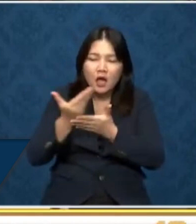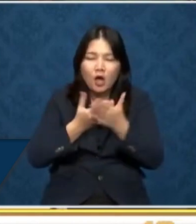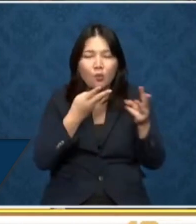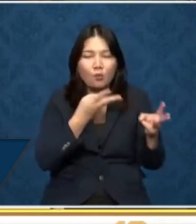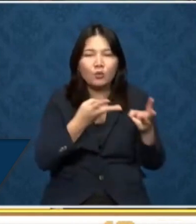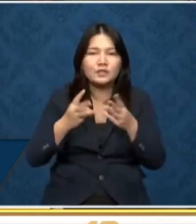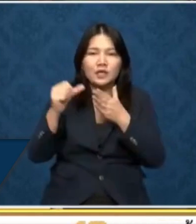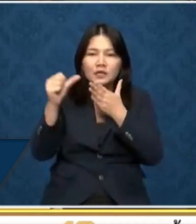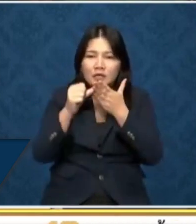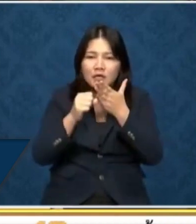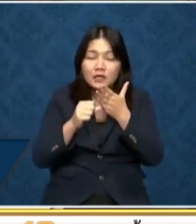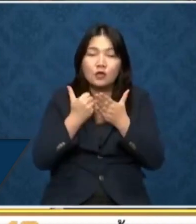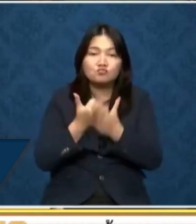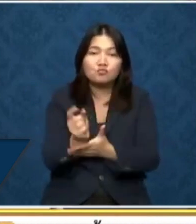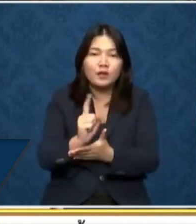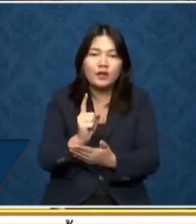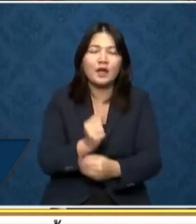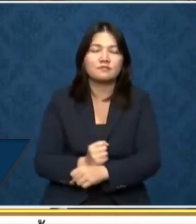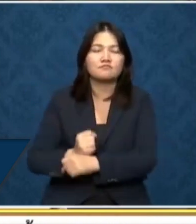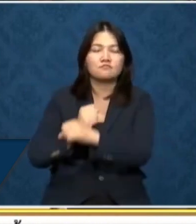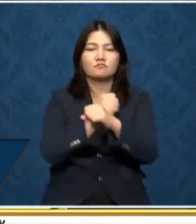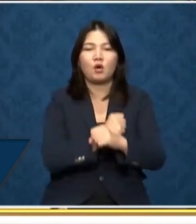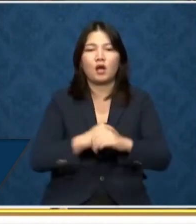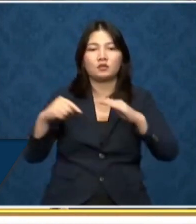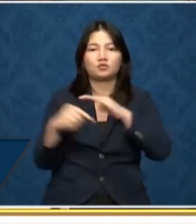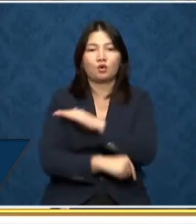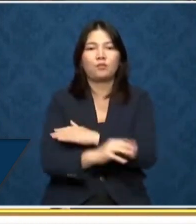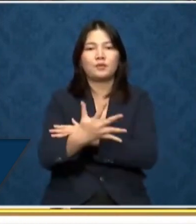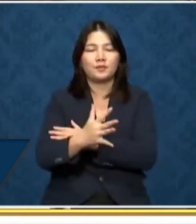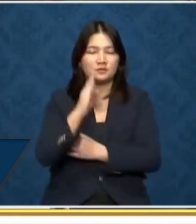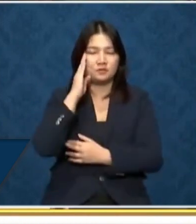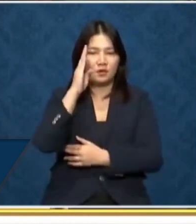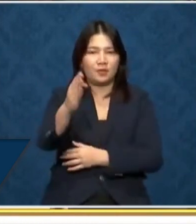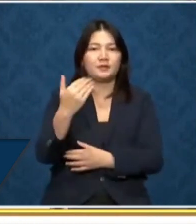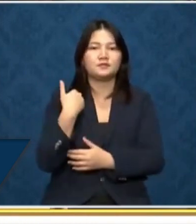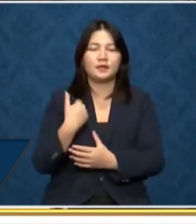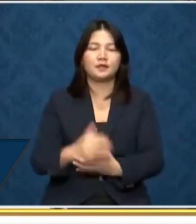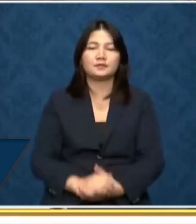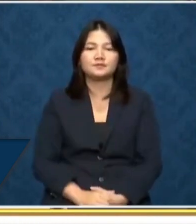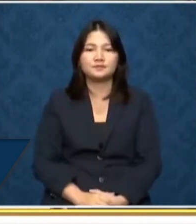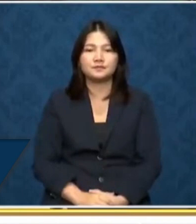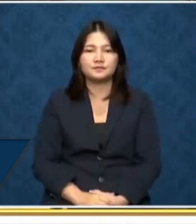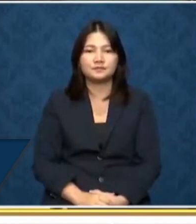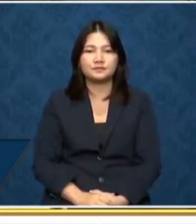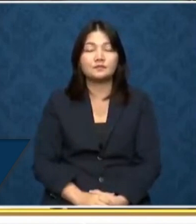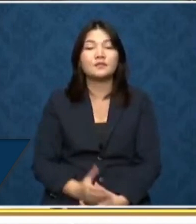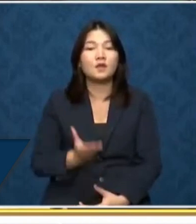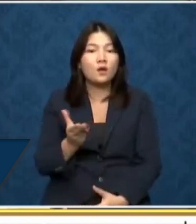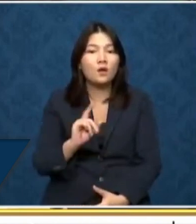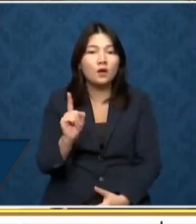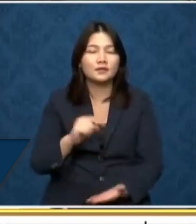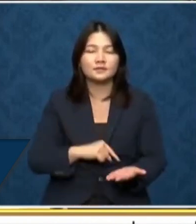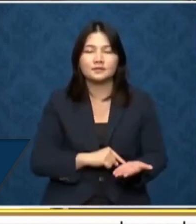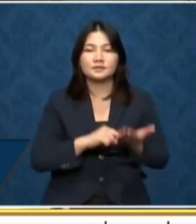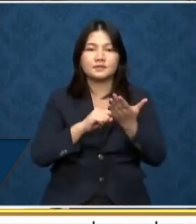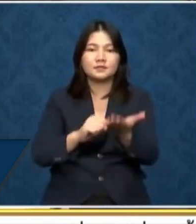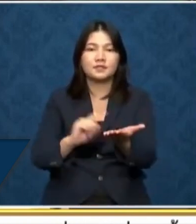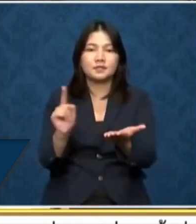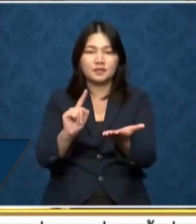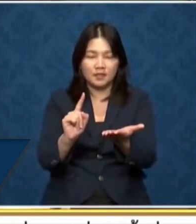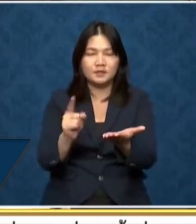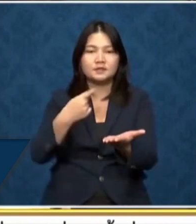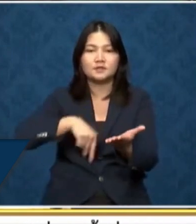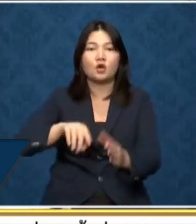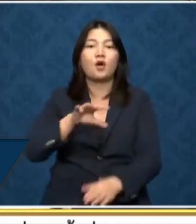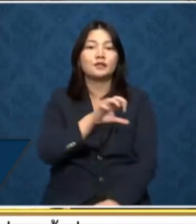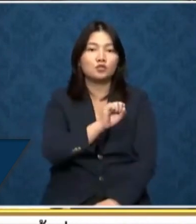เพื่อเป็นป้องกันมิให้เกิดการทุจริตในลักษณะนี้ขึ้นอีกในอนาคตดังนั้นจึงขอเสนอญัตติเพื่อขอให้ที่ประชุมสภาผู้